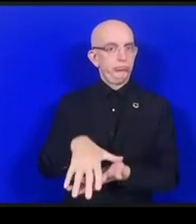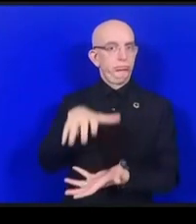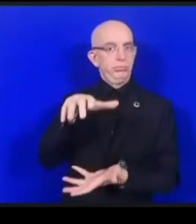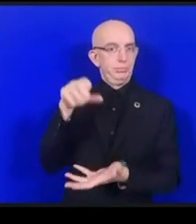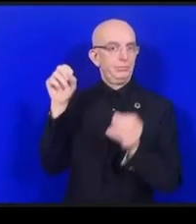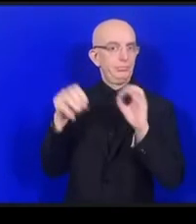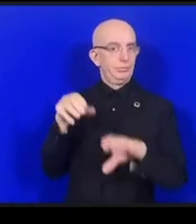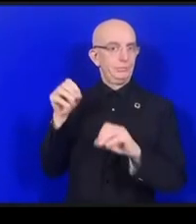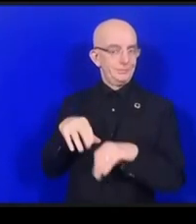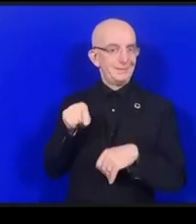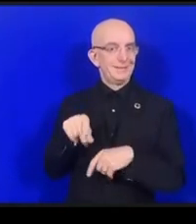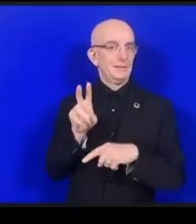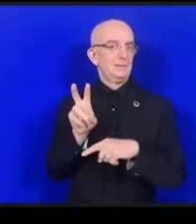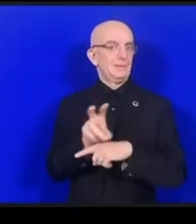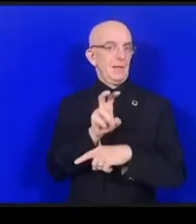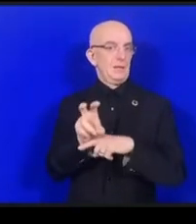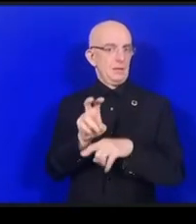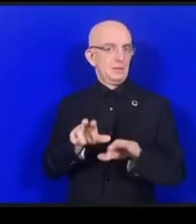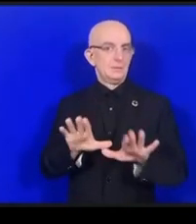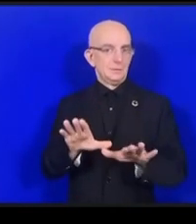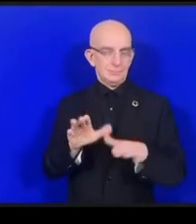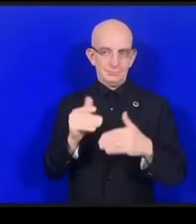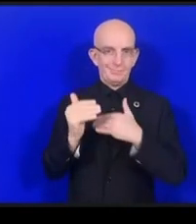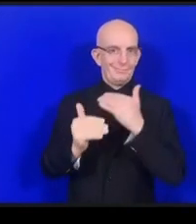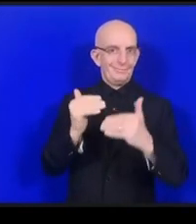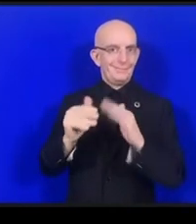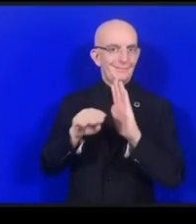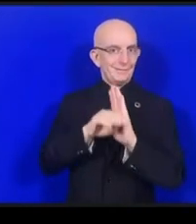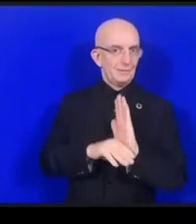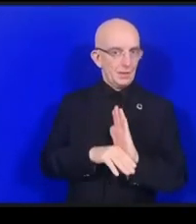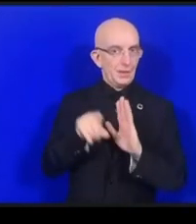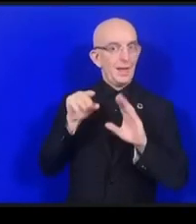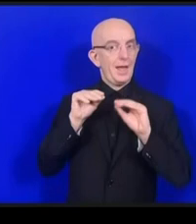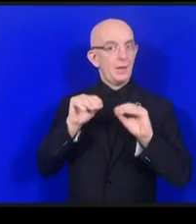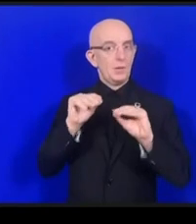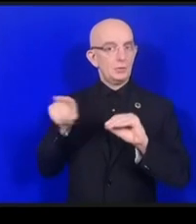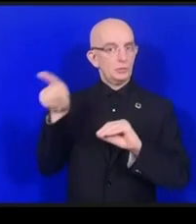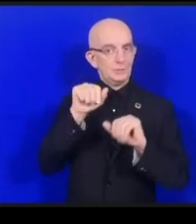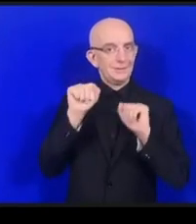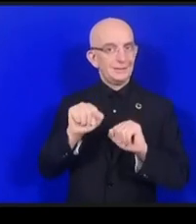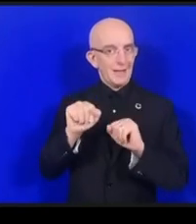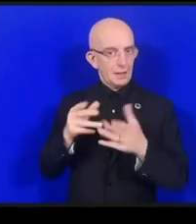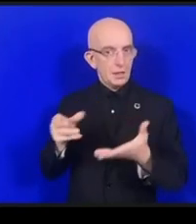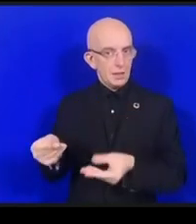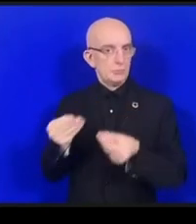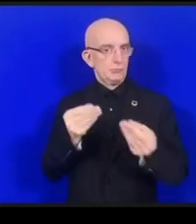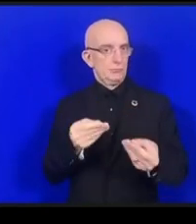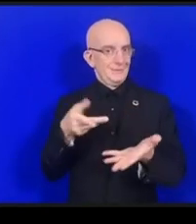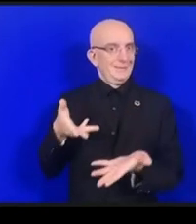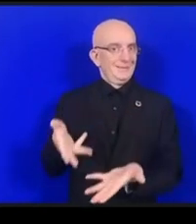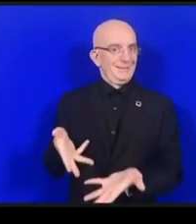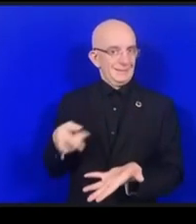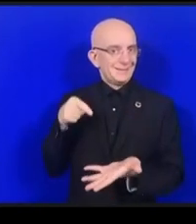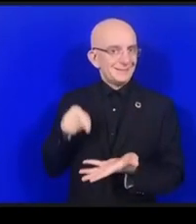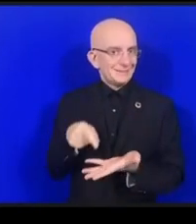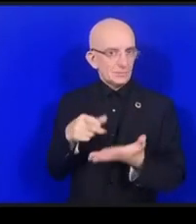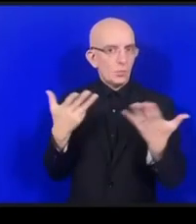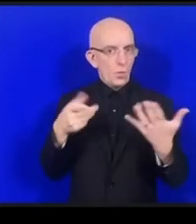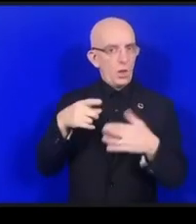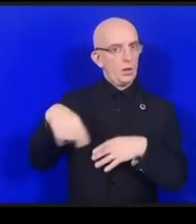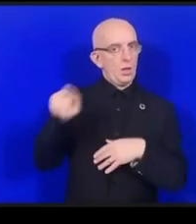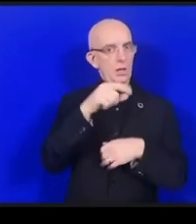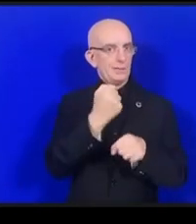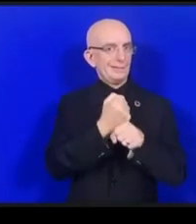создавая новые стандарты кибербезопасности которые можно будет применять при профессиональном образовании в